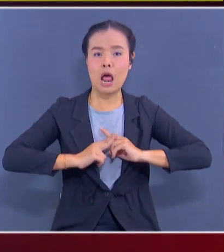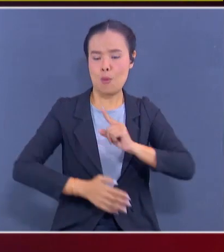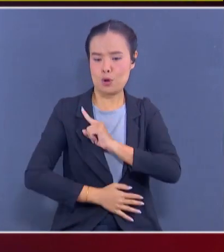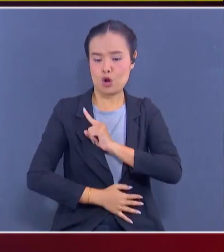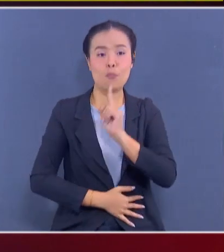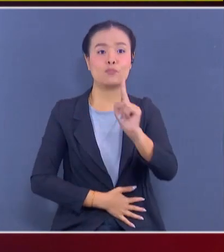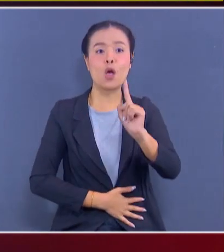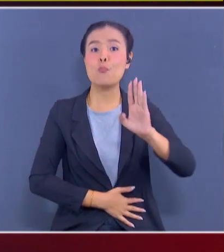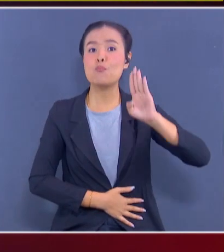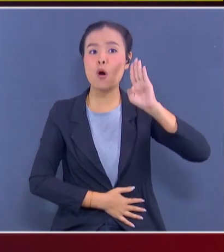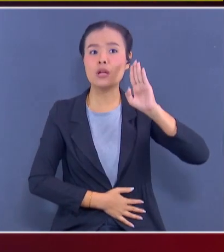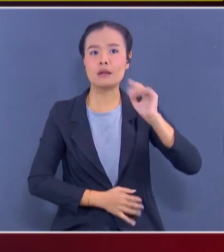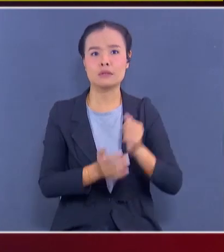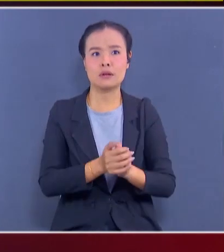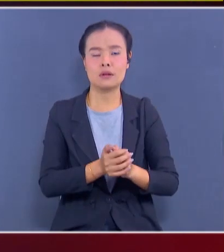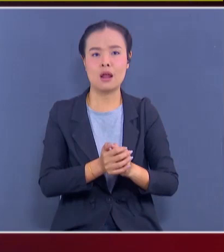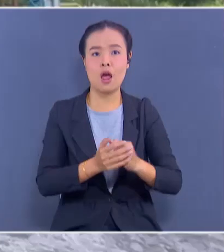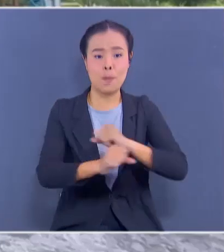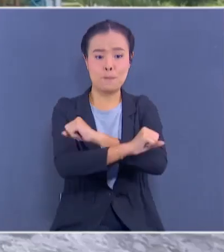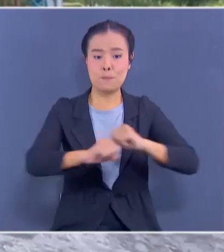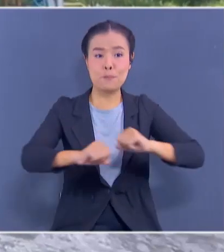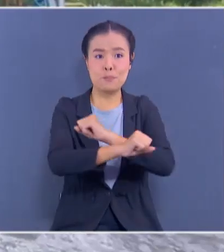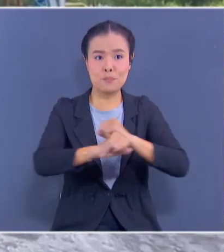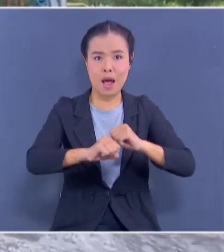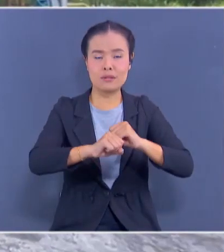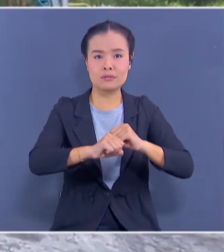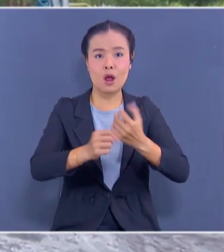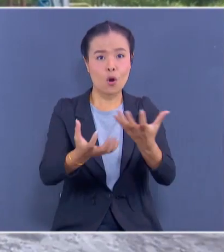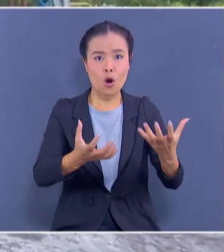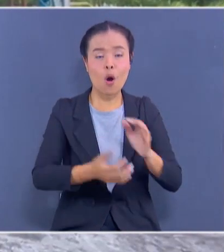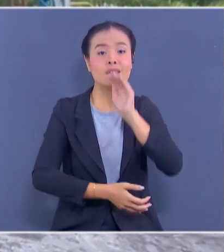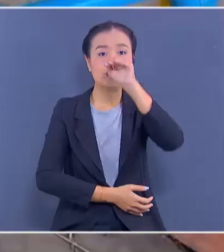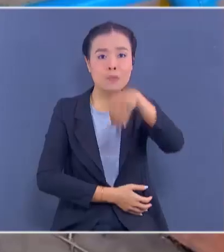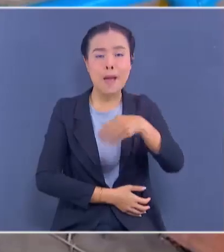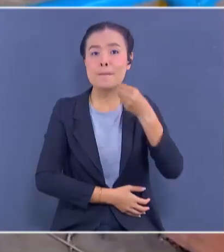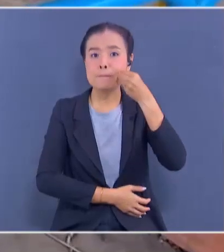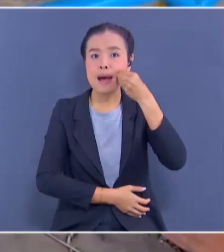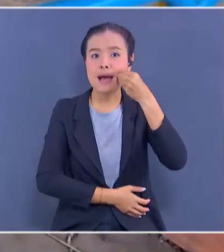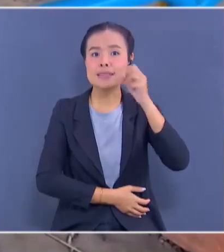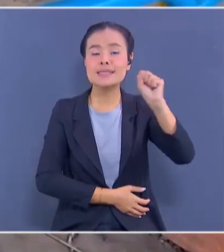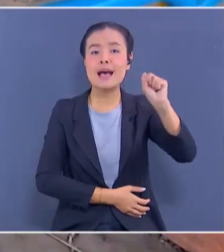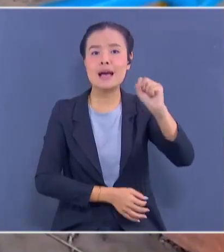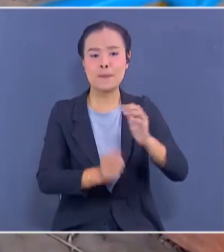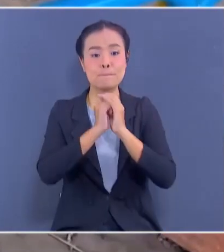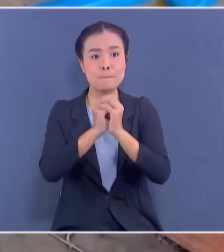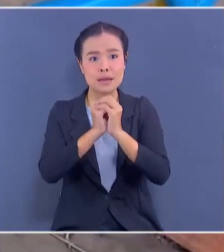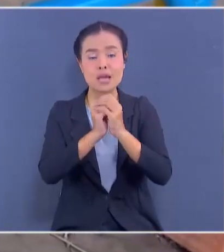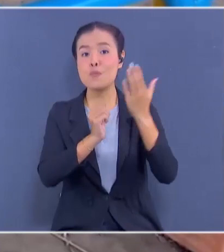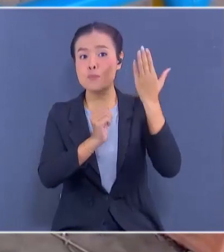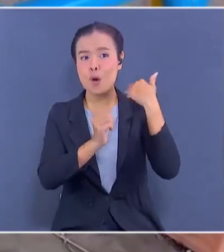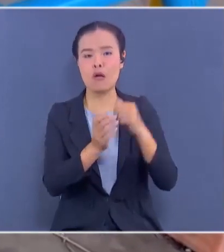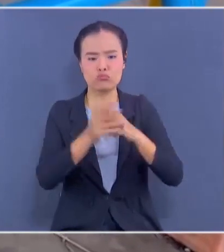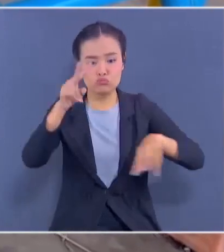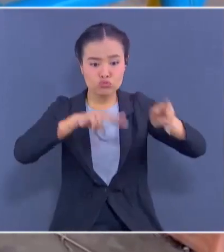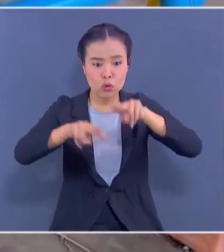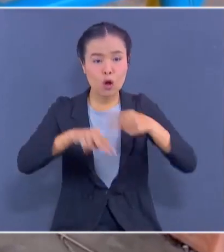อกชนรายที่เคยมีประเด็นการติดตั้งเครื่องออกกำลังกายกลางแจ้งกับทางเทศบาลตำบลบ้านสร้างที่ปราจีนบุรีมาก่อนและผลการตรวจ